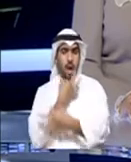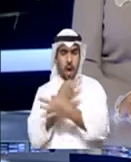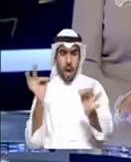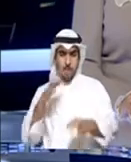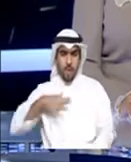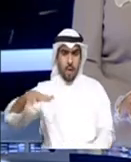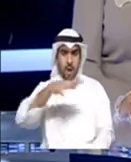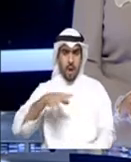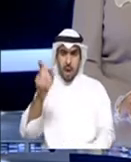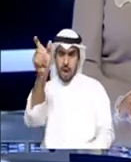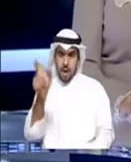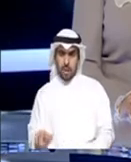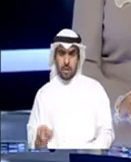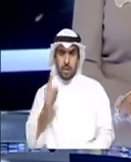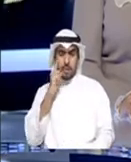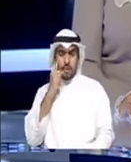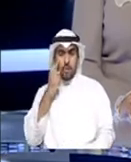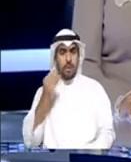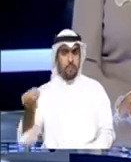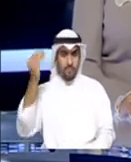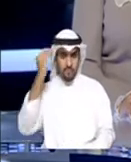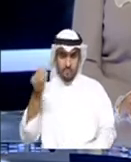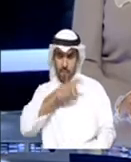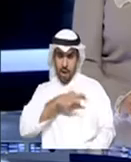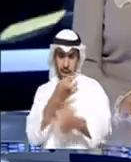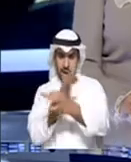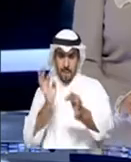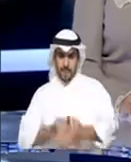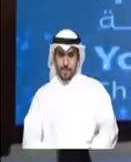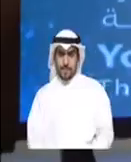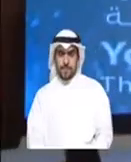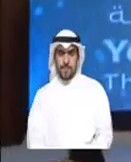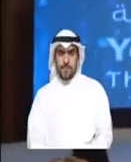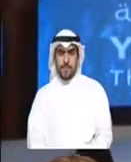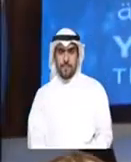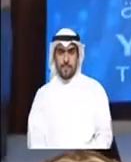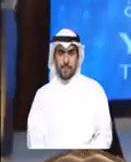للمتطوعين أنفسهم ولتجاربهم الجديدة.